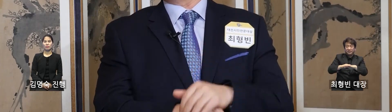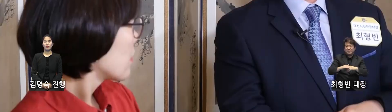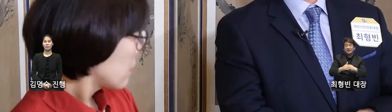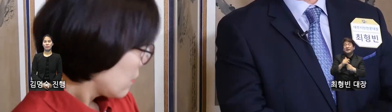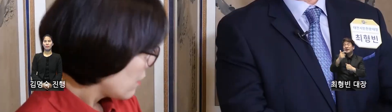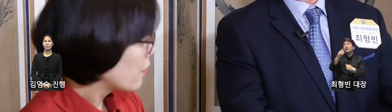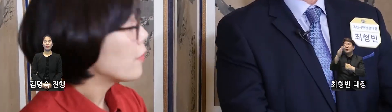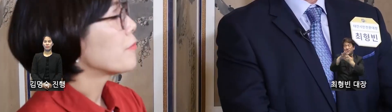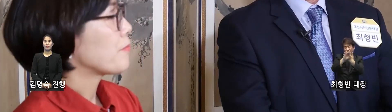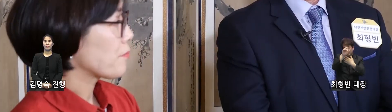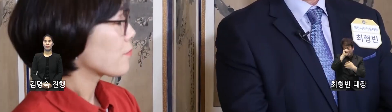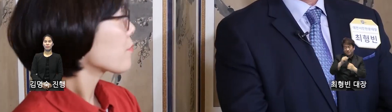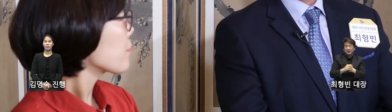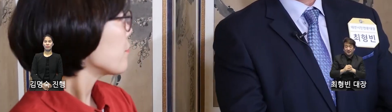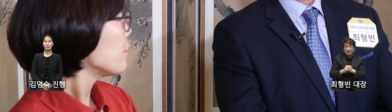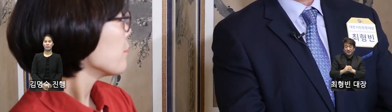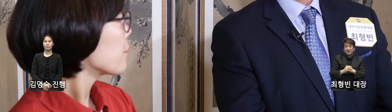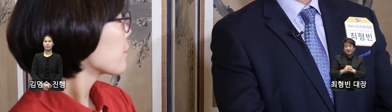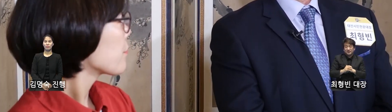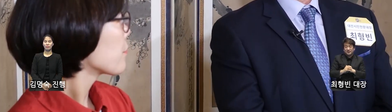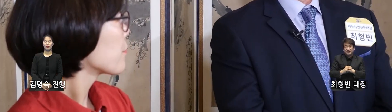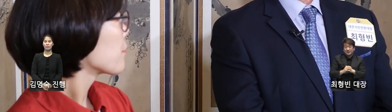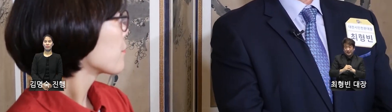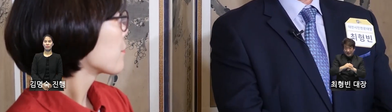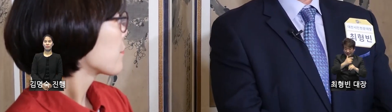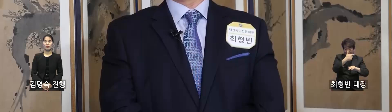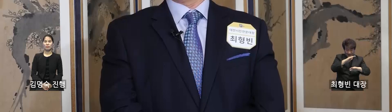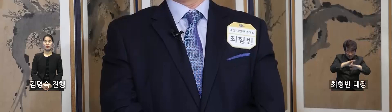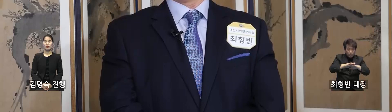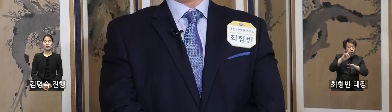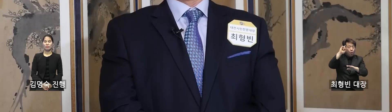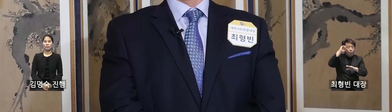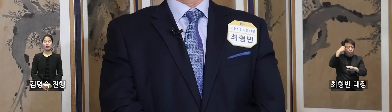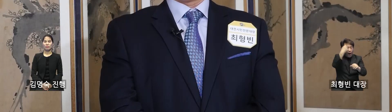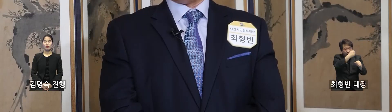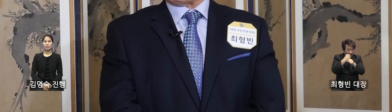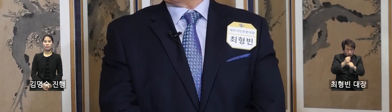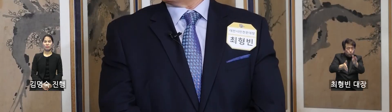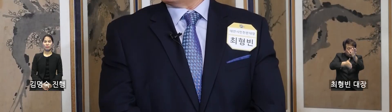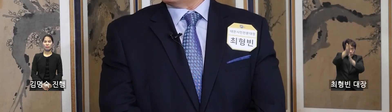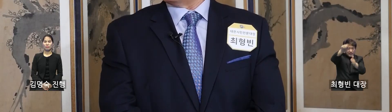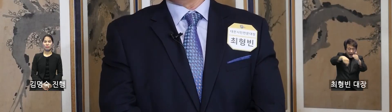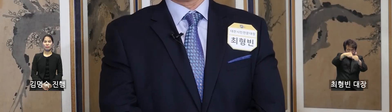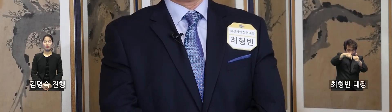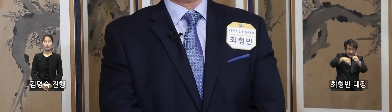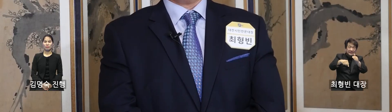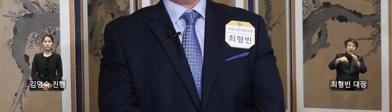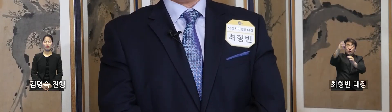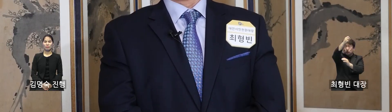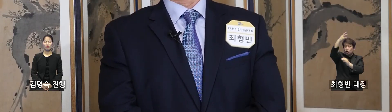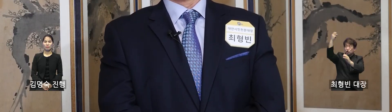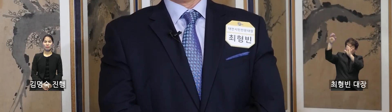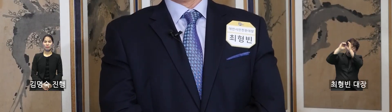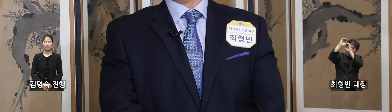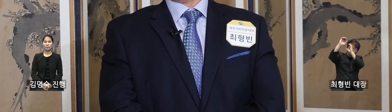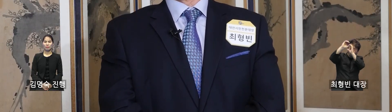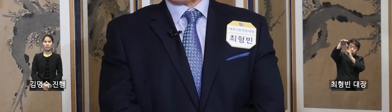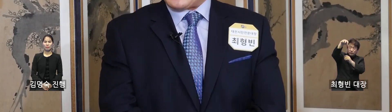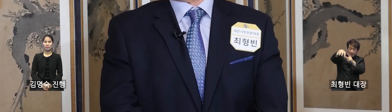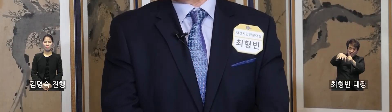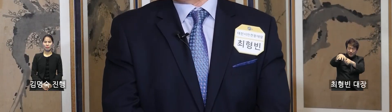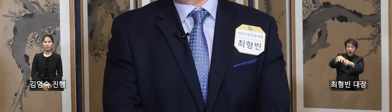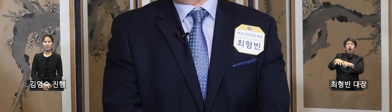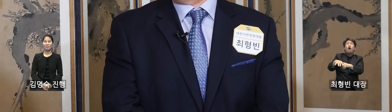되셨으면 좋겠구요 대전에는 있는 과학도시 안에 있는 천문대는 역시 다르구나 라는 소리를 들었으면